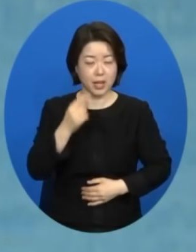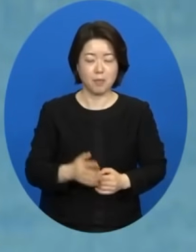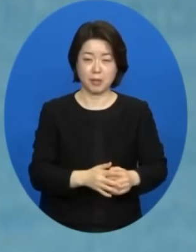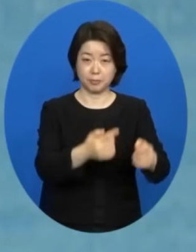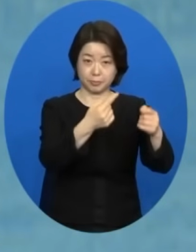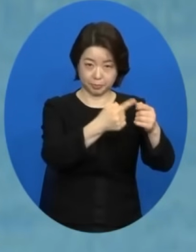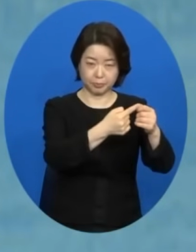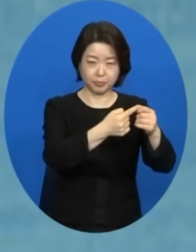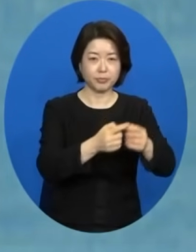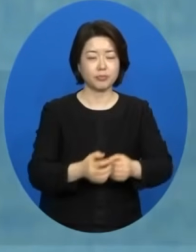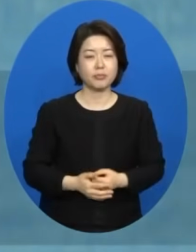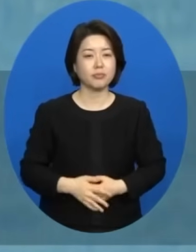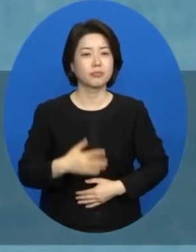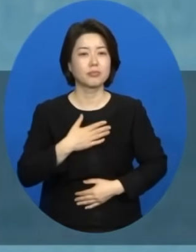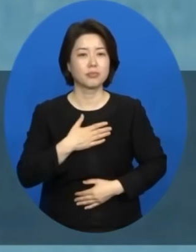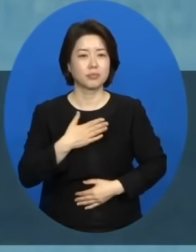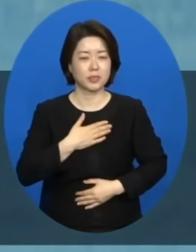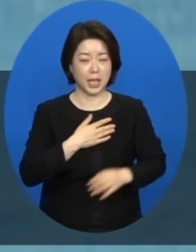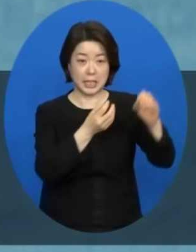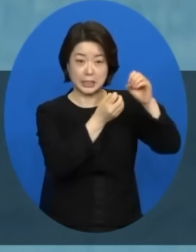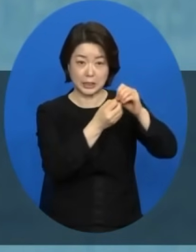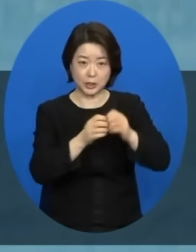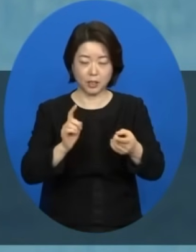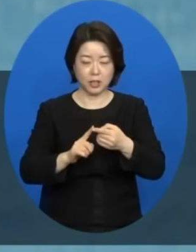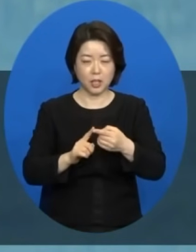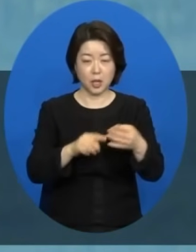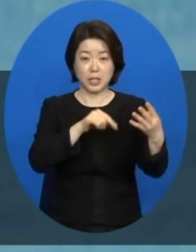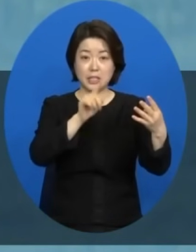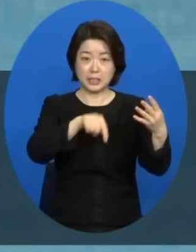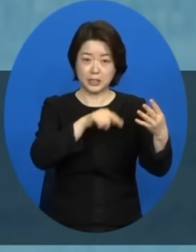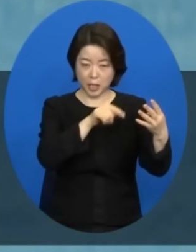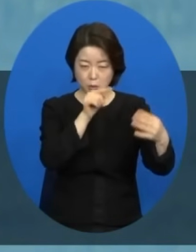번째, 나는 속담대로 사촌이 땅을